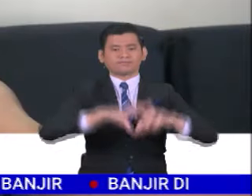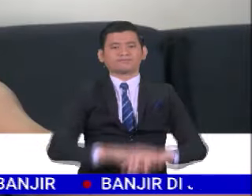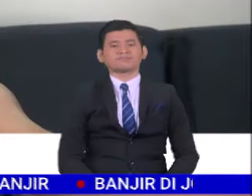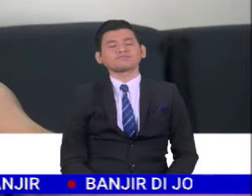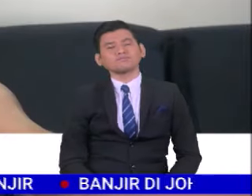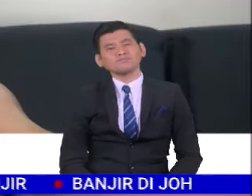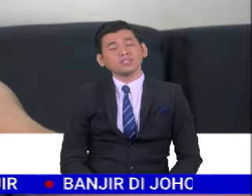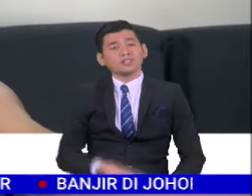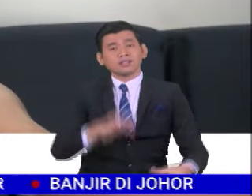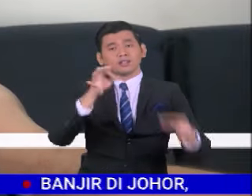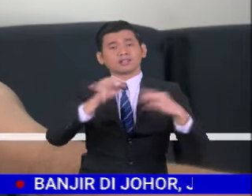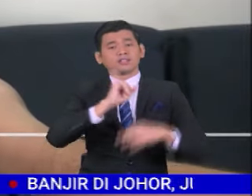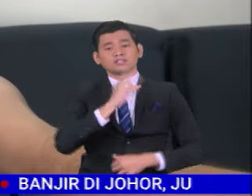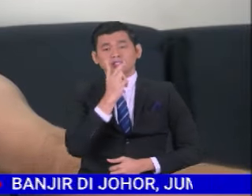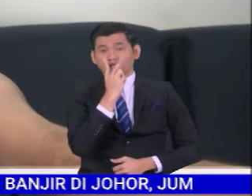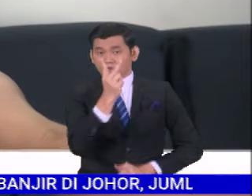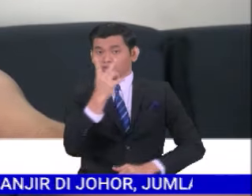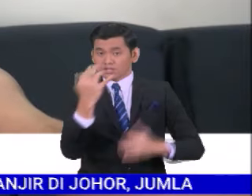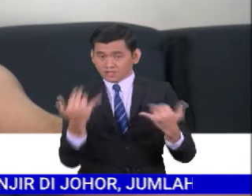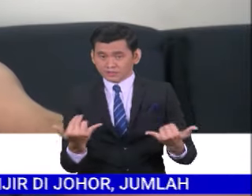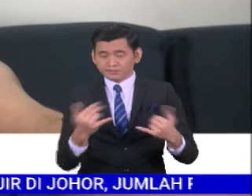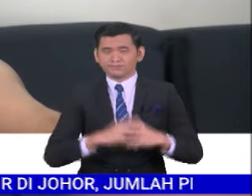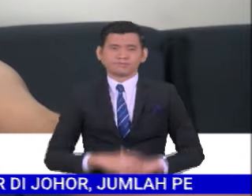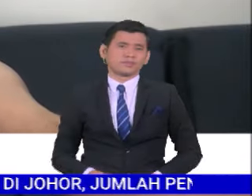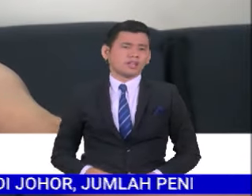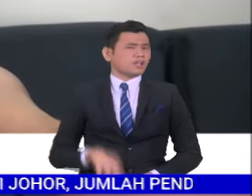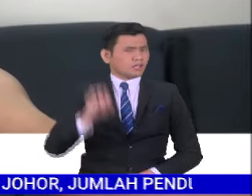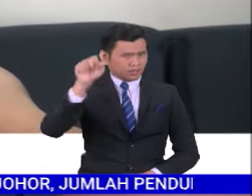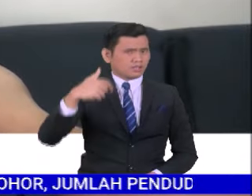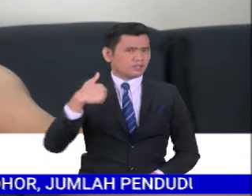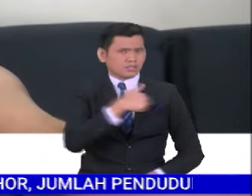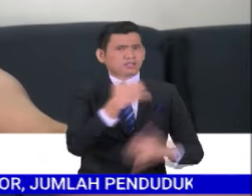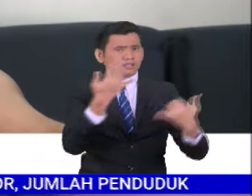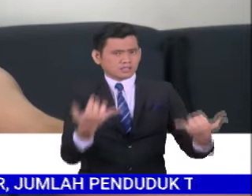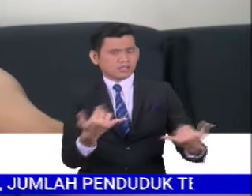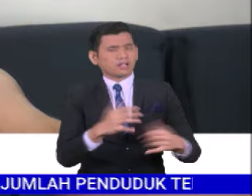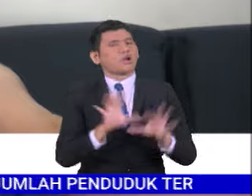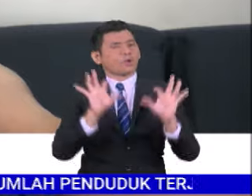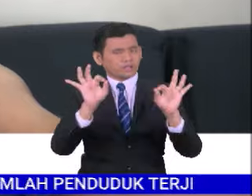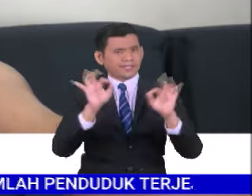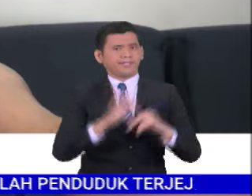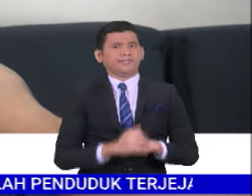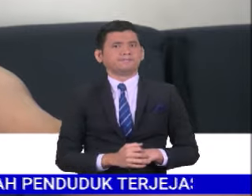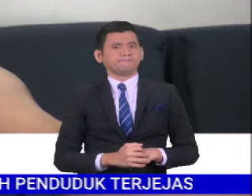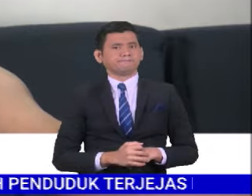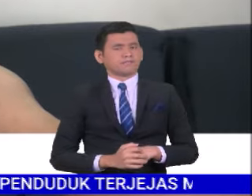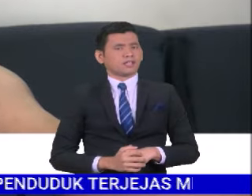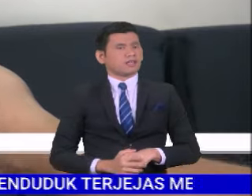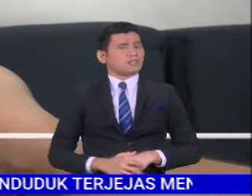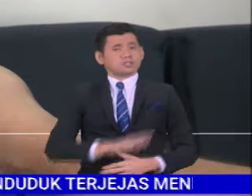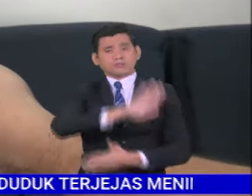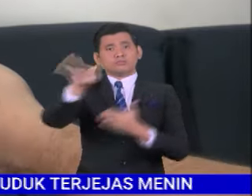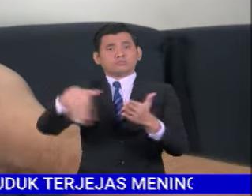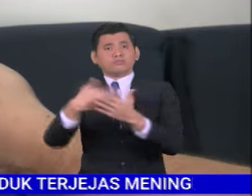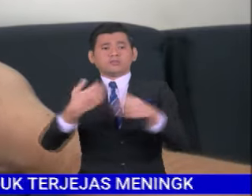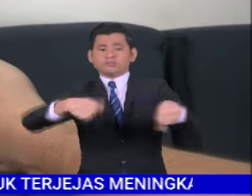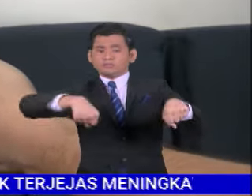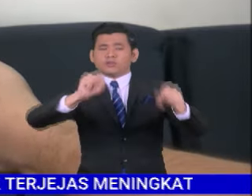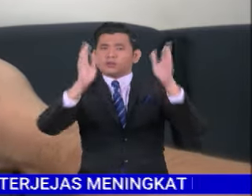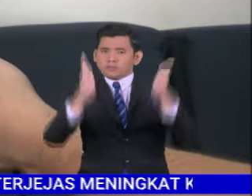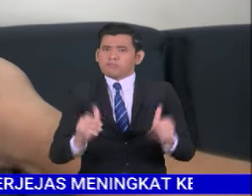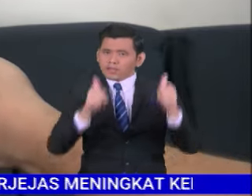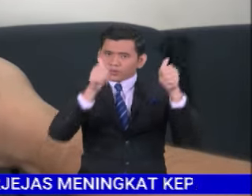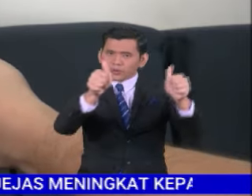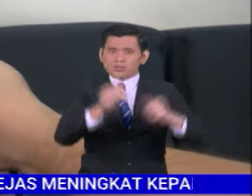kalau saya lihat sekarang ini memang kita berada di on track ah selepas